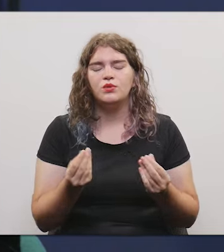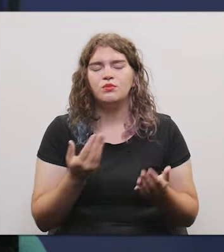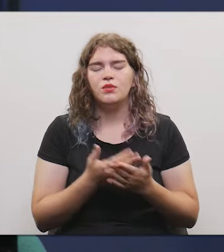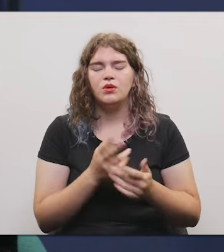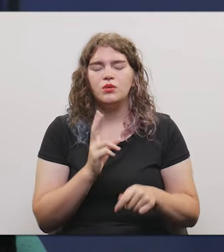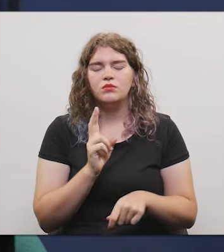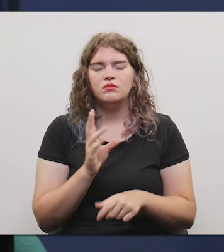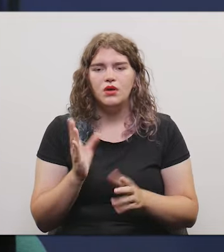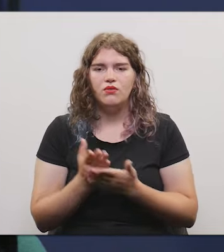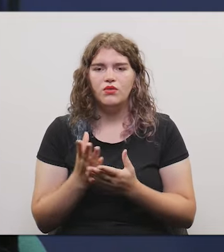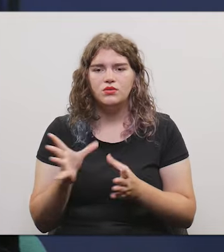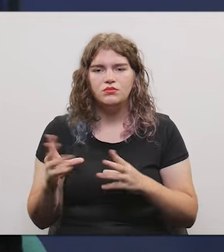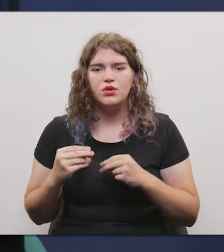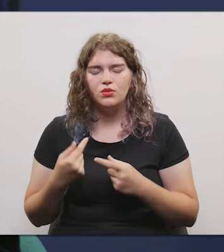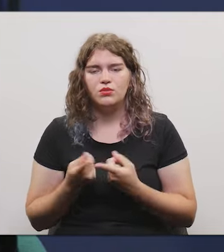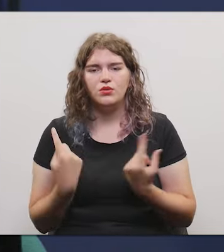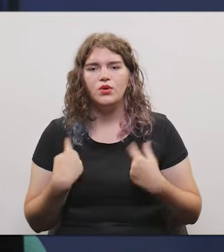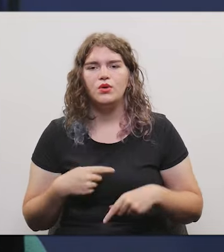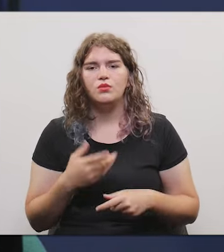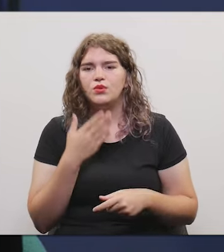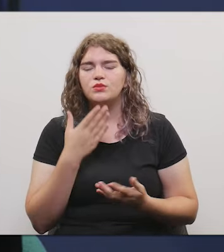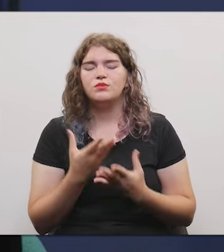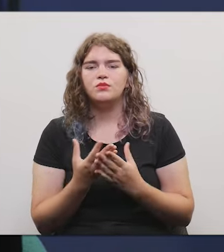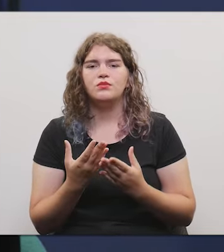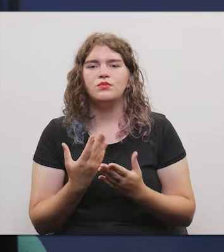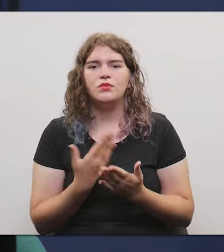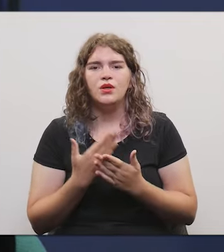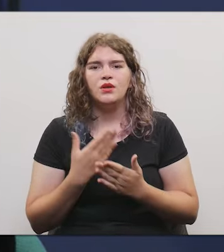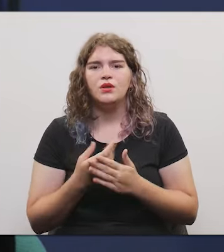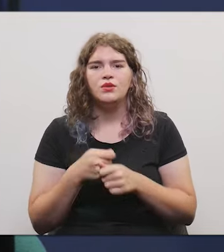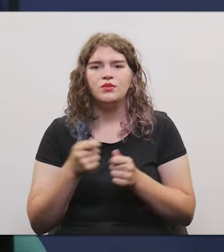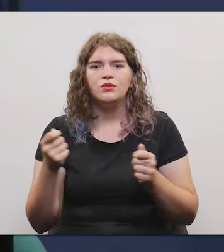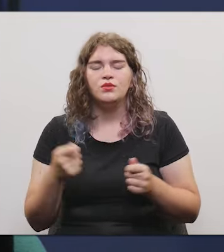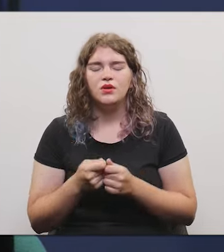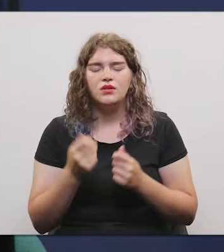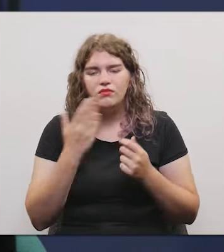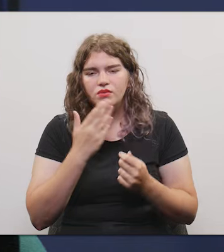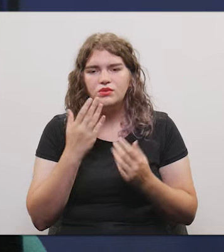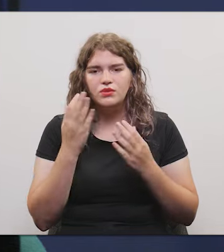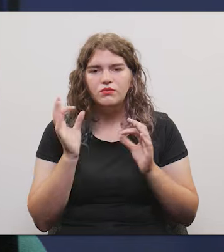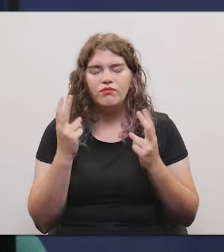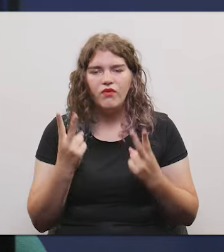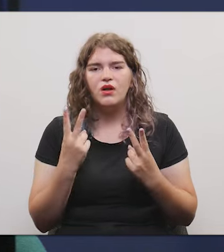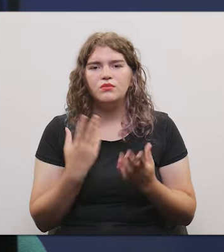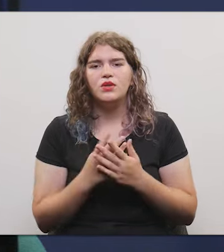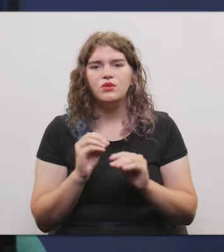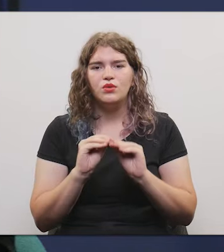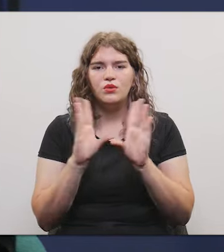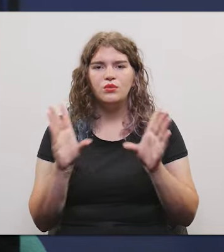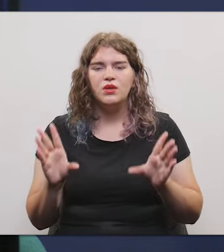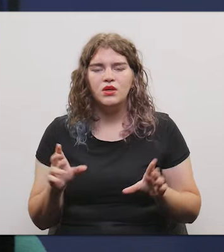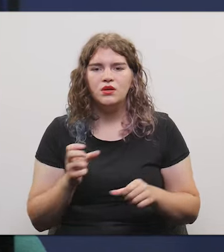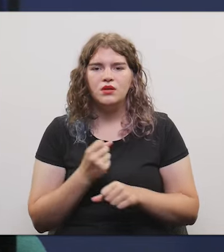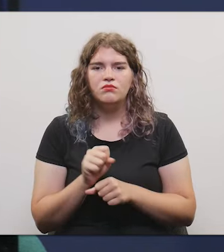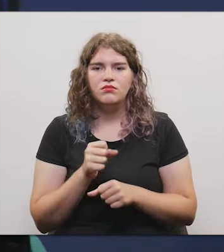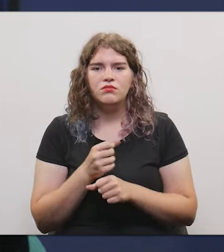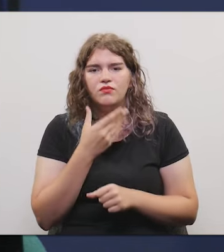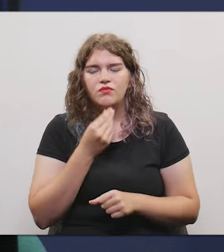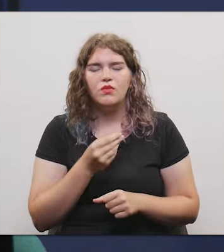că ne-ai fost alături, îți mulțumesc pentru tot ce ne-ai împărtășit. Învățături frumoase, valoroase. Îți mulțumesc pentru